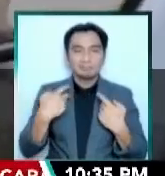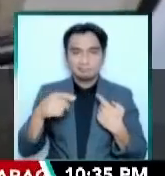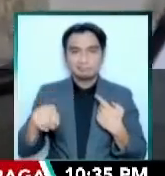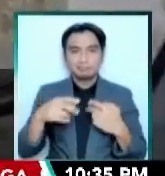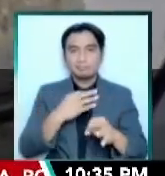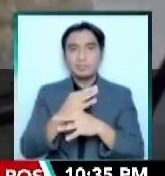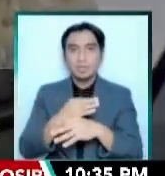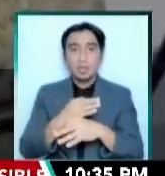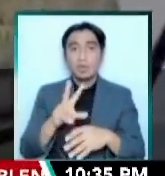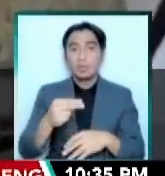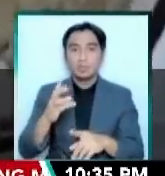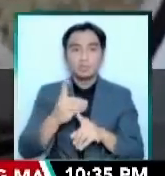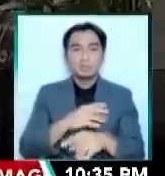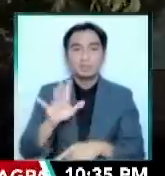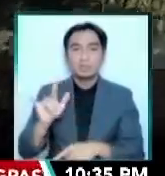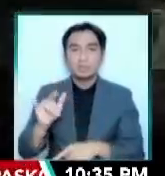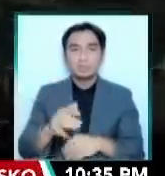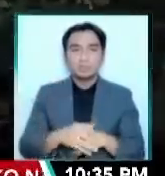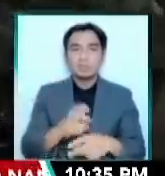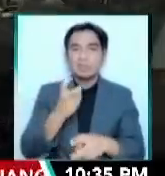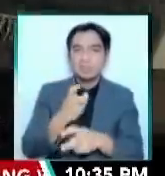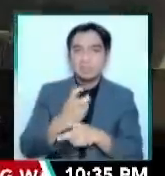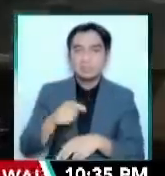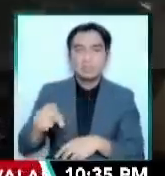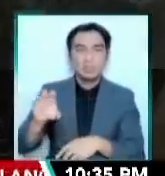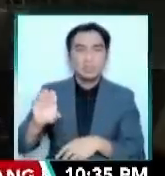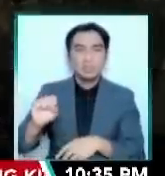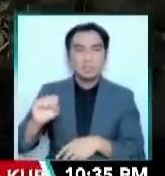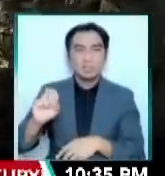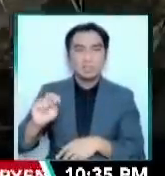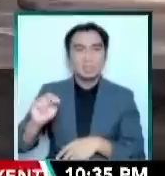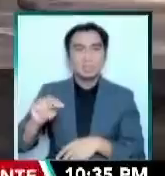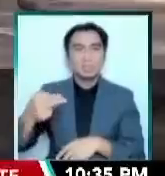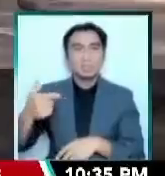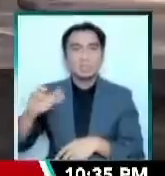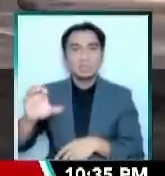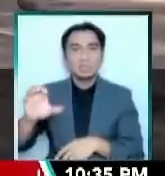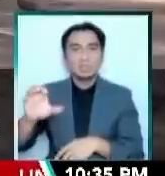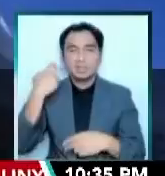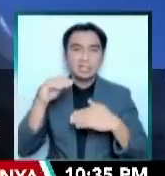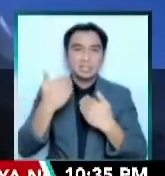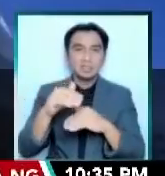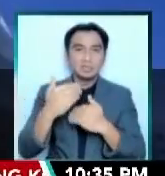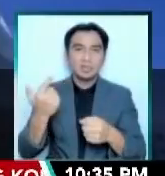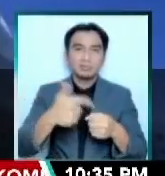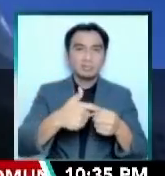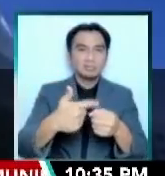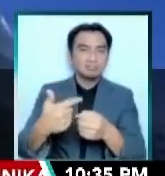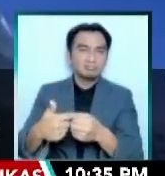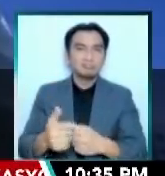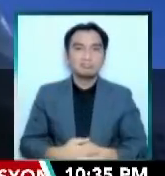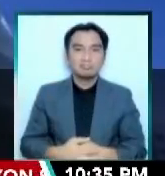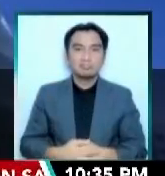December 25. Nahihirapan daw ang NGCP sa restoration efforts dahil sa limitadong supply ng produktong petrolyo. The challenge is how to